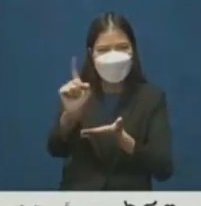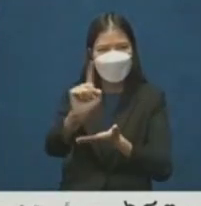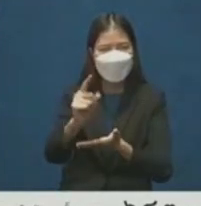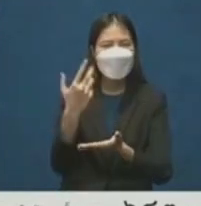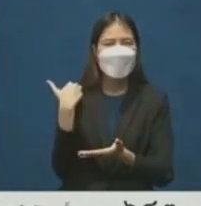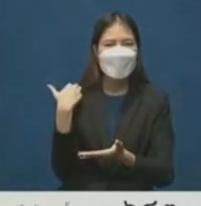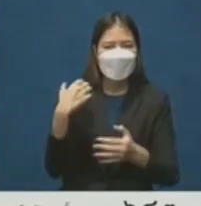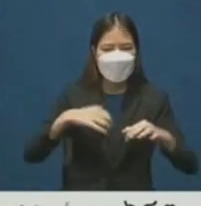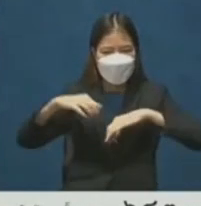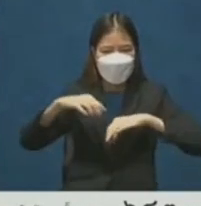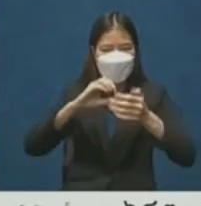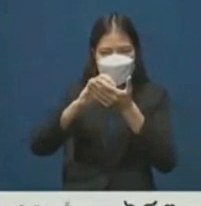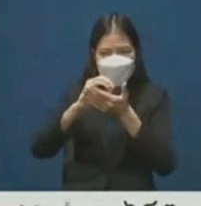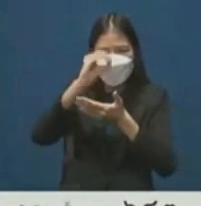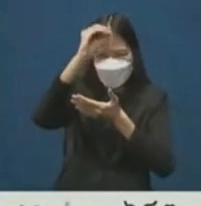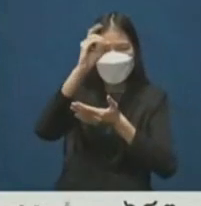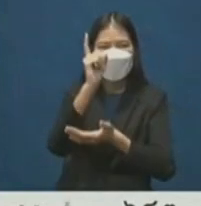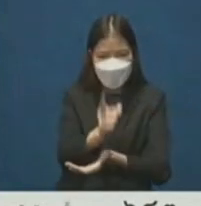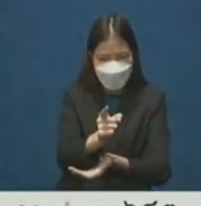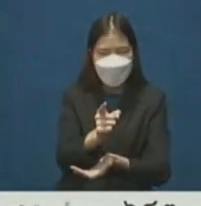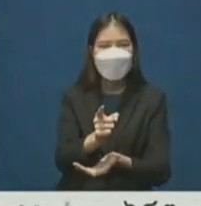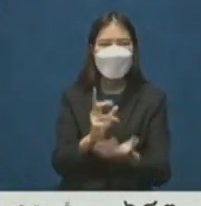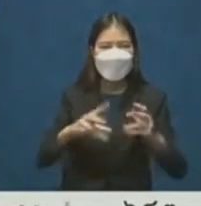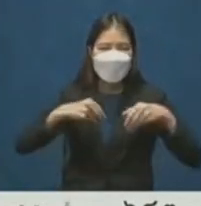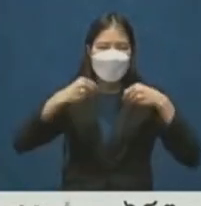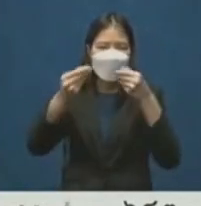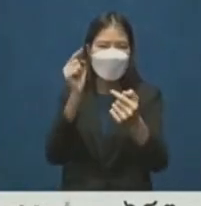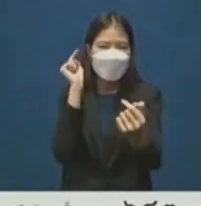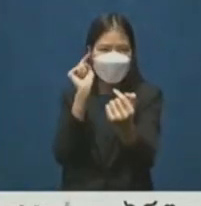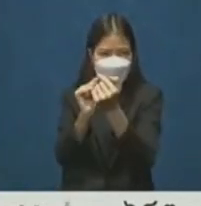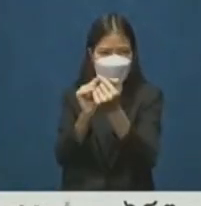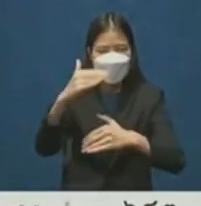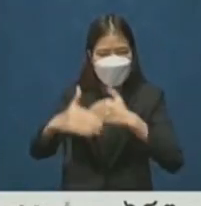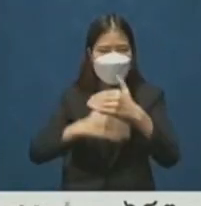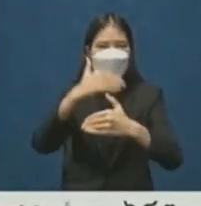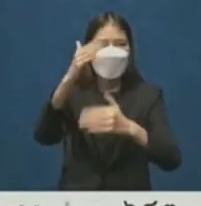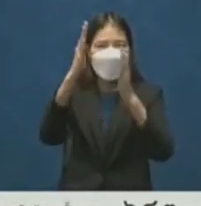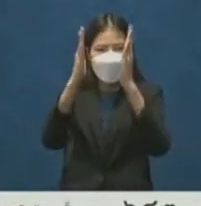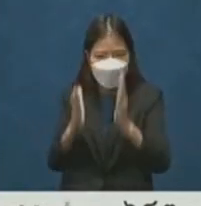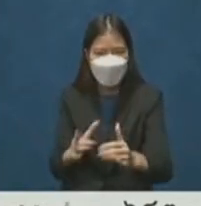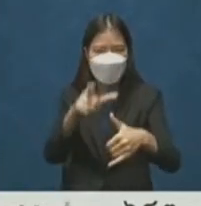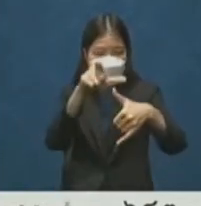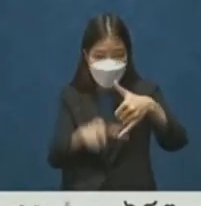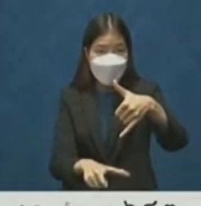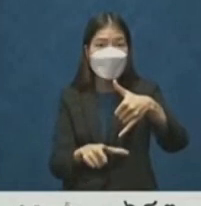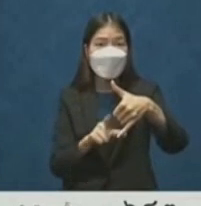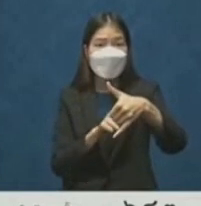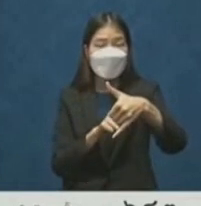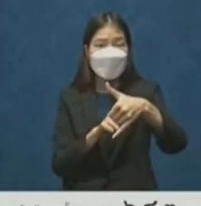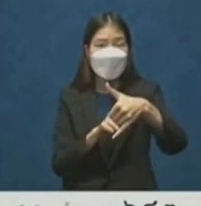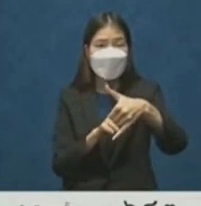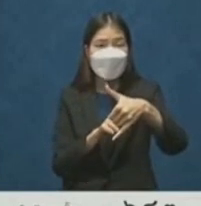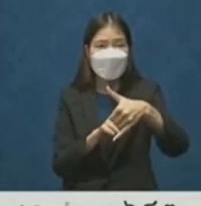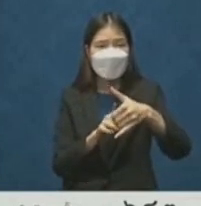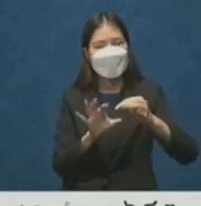าการจัดการศึกษาต้องเป็นไปเพื่อวัตถุประสงค์ในการพัฒนาบุคคล